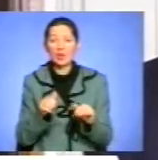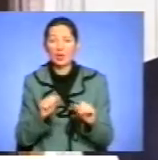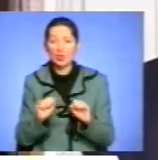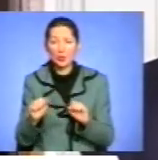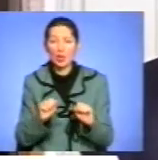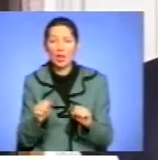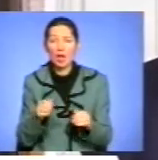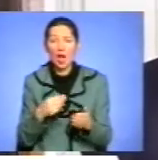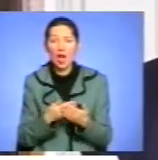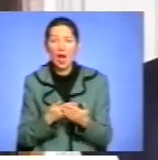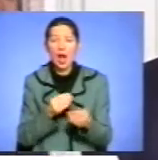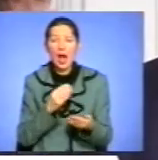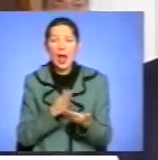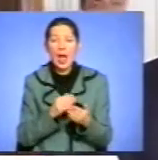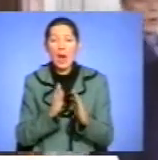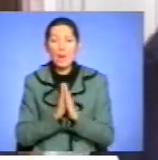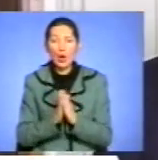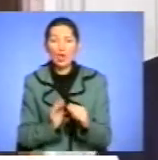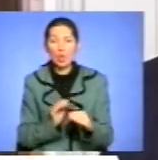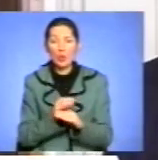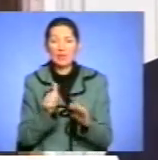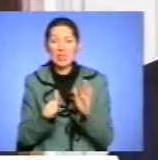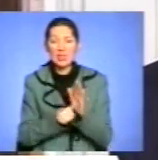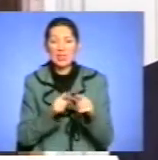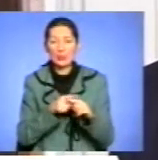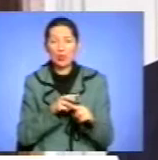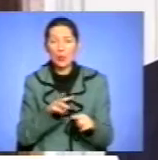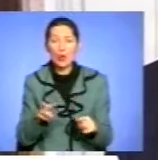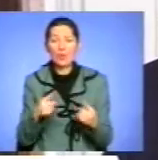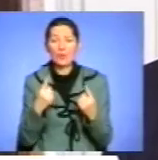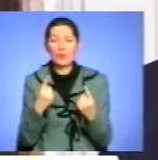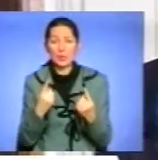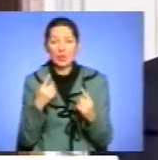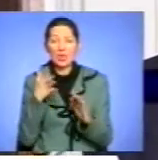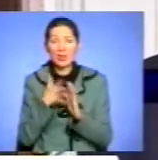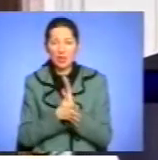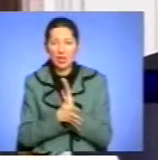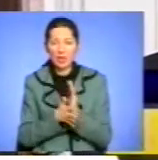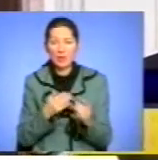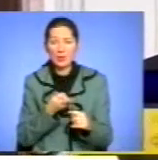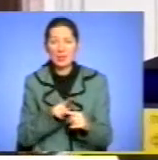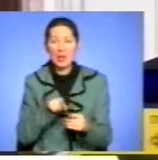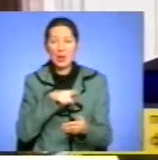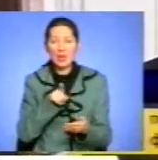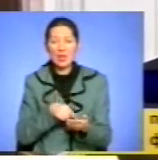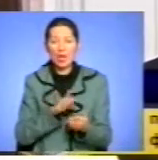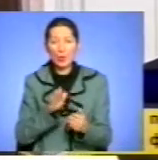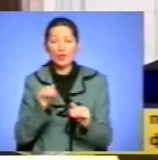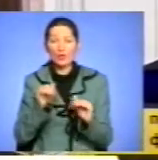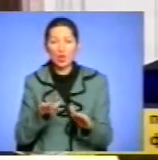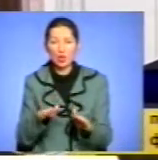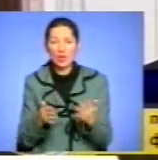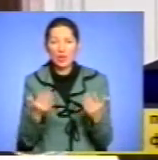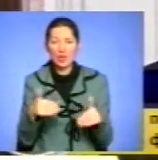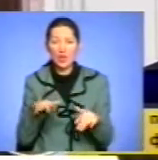є прохання додати 6,5 мільйонів на капітальні видатки. Ми це питання теж будемо вирішувати, але вже